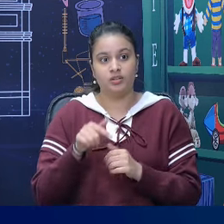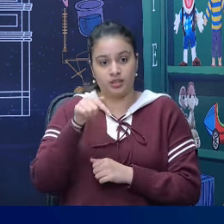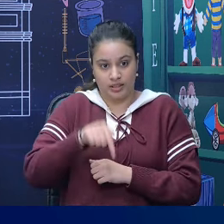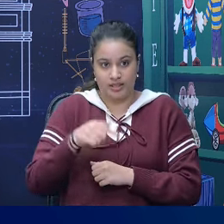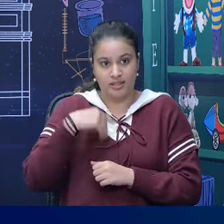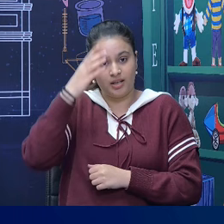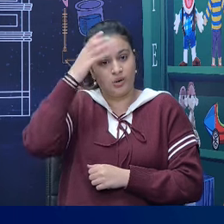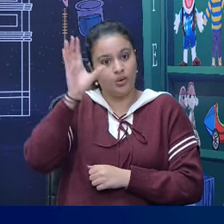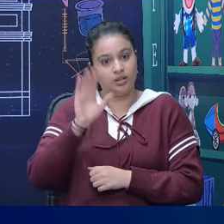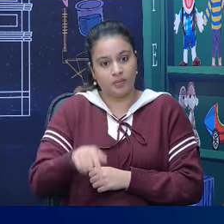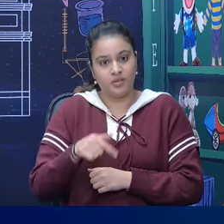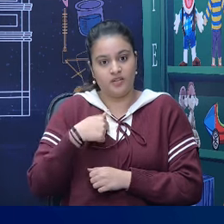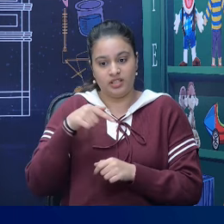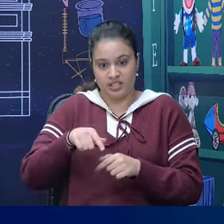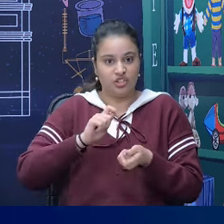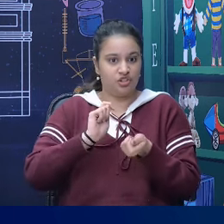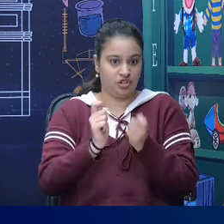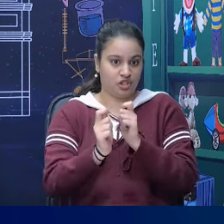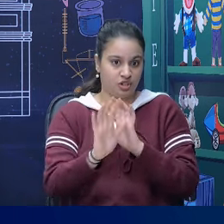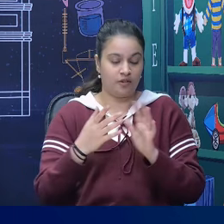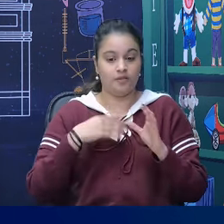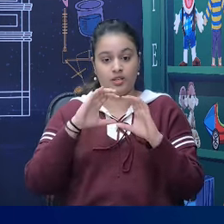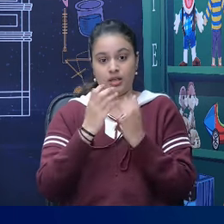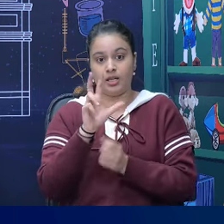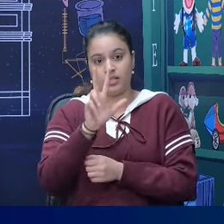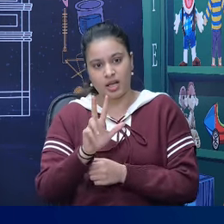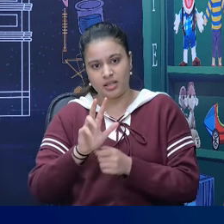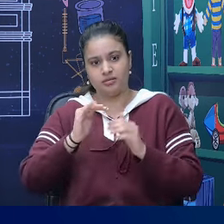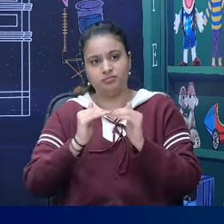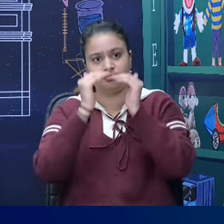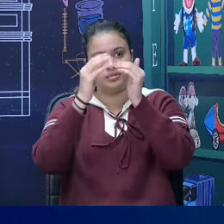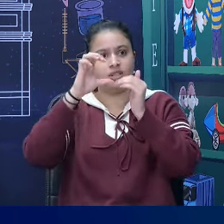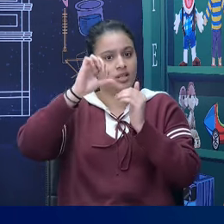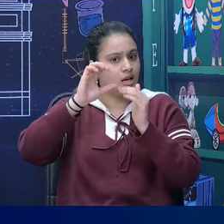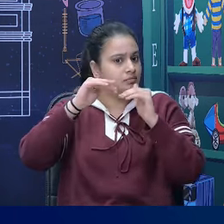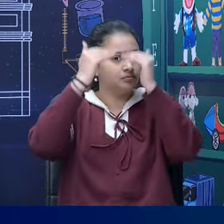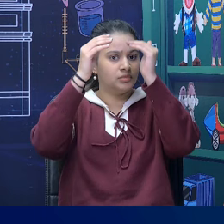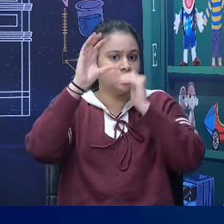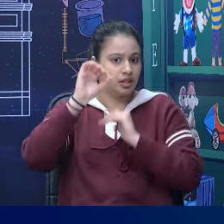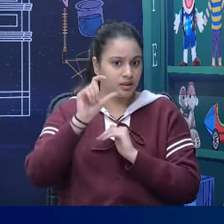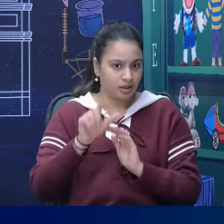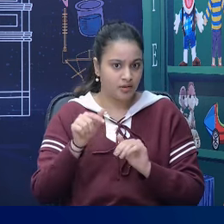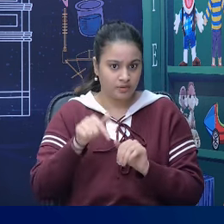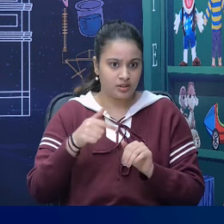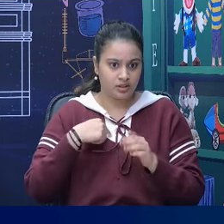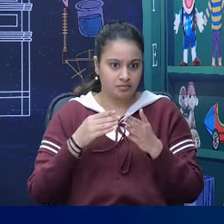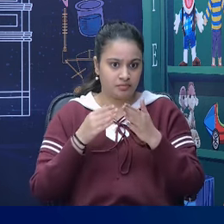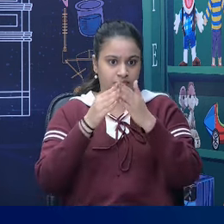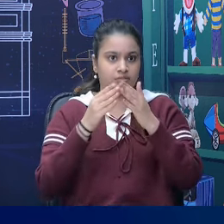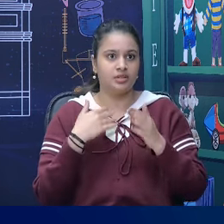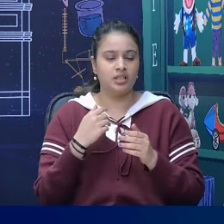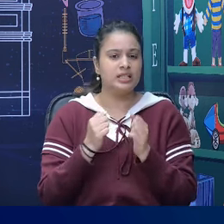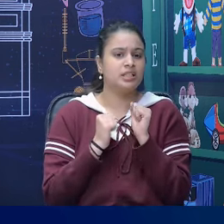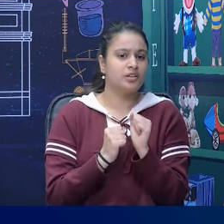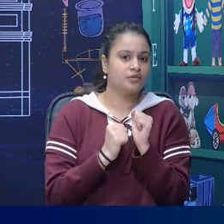कांसेप्ट होते हैं और ये जो ट्रांजीशन होता है एड्स से लेकर नाइंथ में और नाइंथ से लेकर 10थ में ये बच्चों के लिए ना थोड़ा सा ये फेज मुश्किल होता है खास